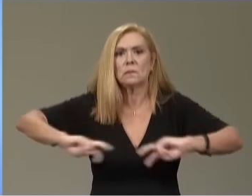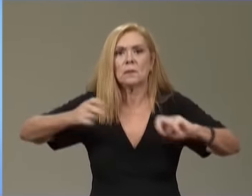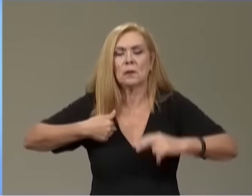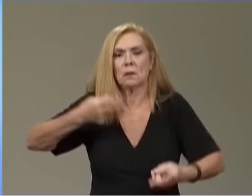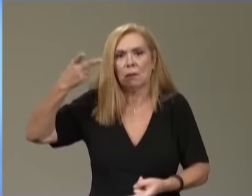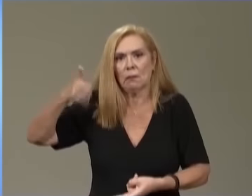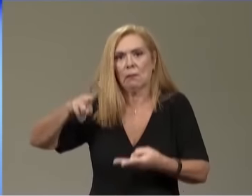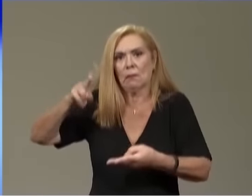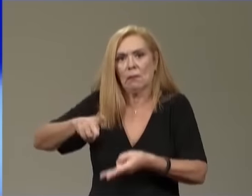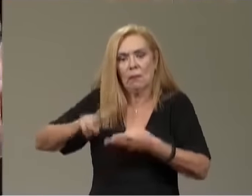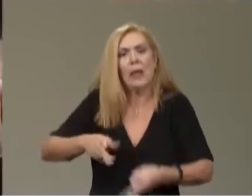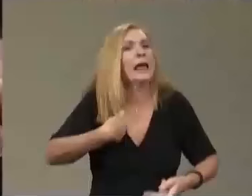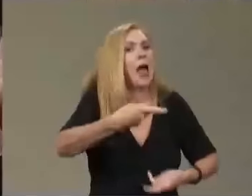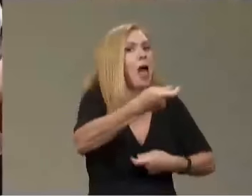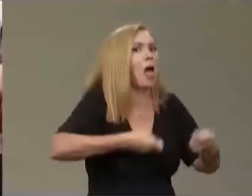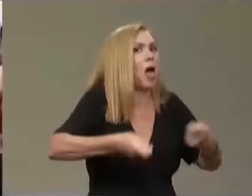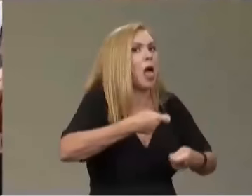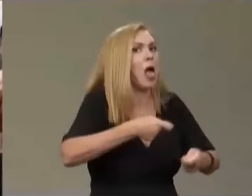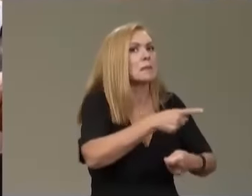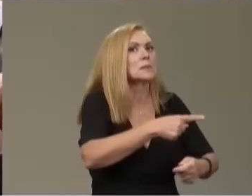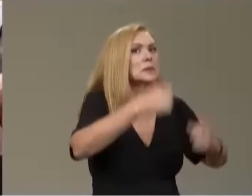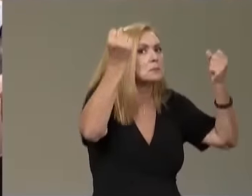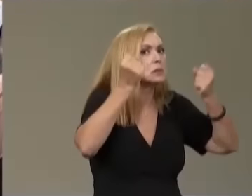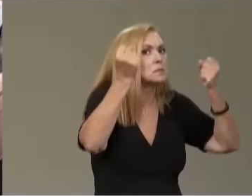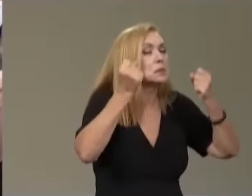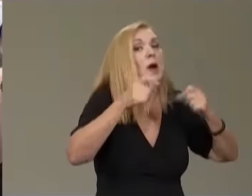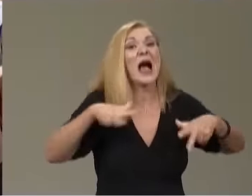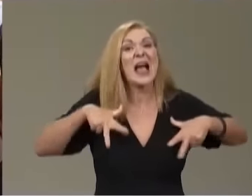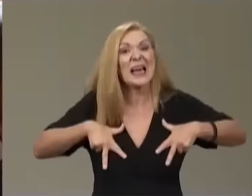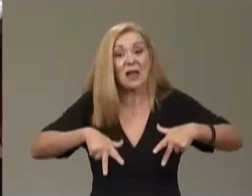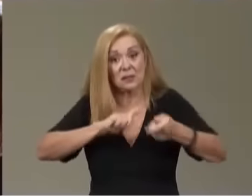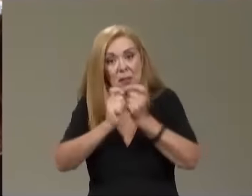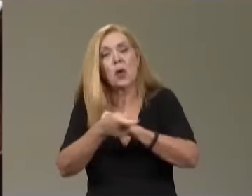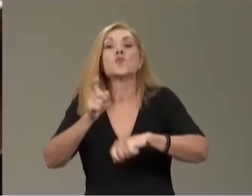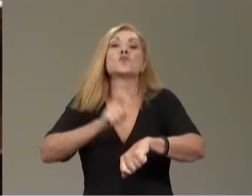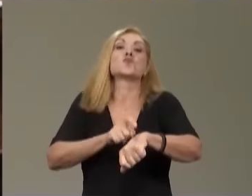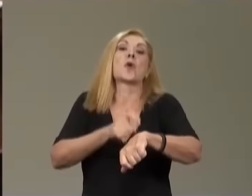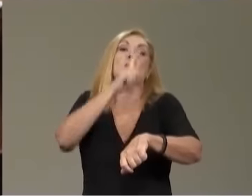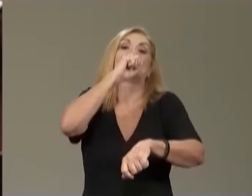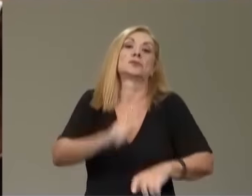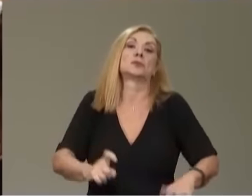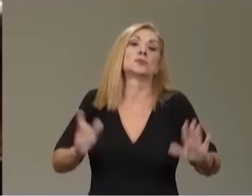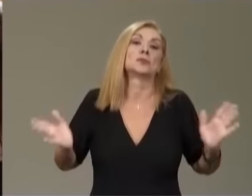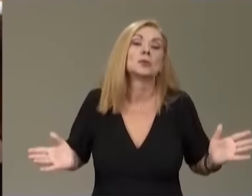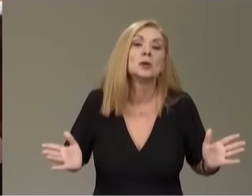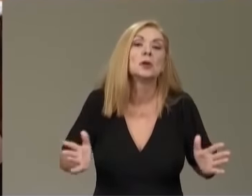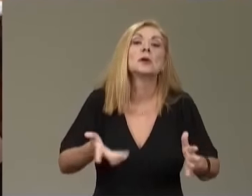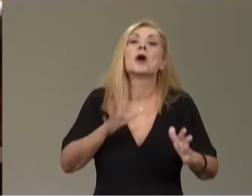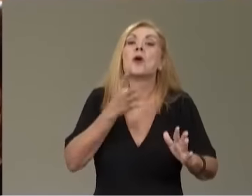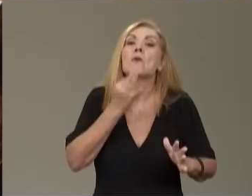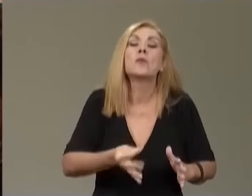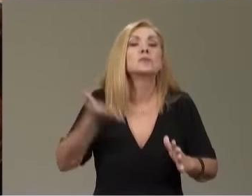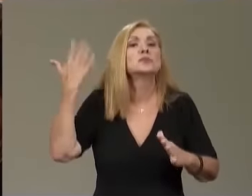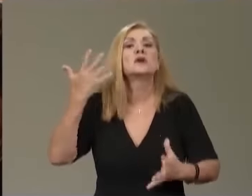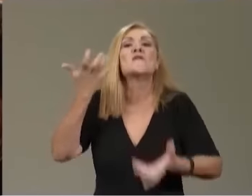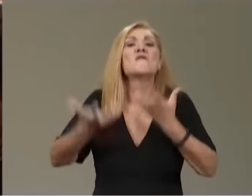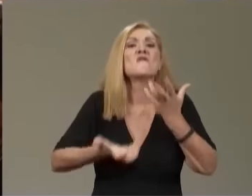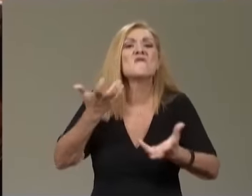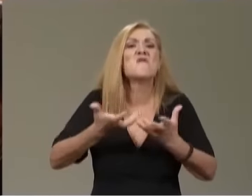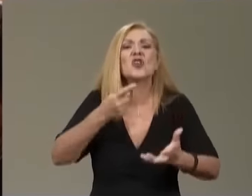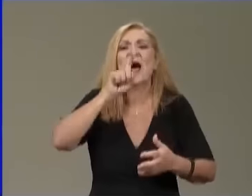πολλών επιχειρήσεων. Ναι, το κράτος θέλει χρόνο να αλλάξει. Με στιμές όπως της πρόσφατης φωτιάς στην Αττική να